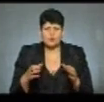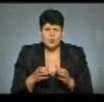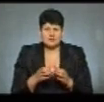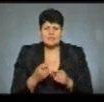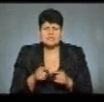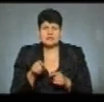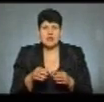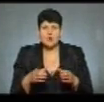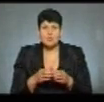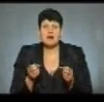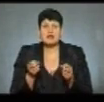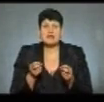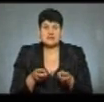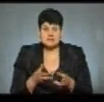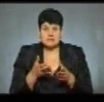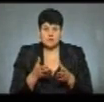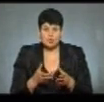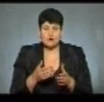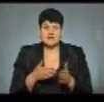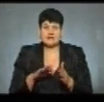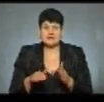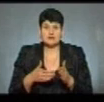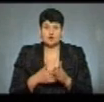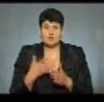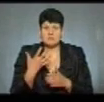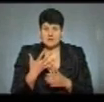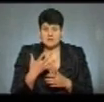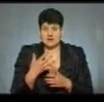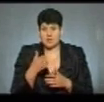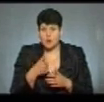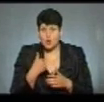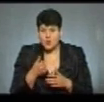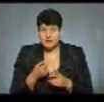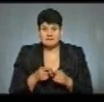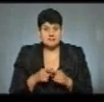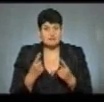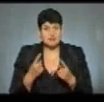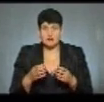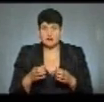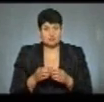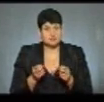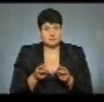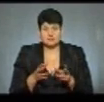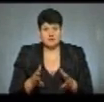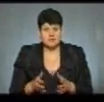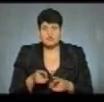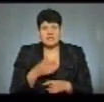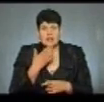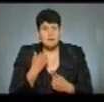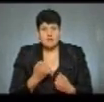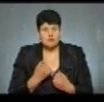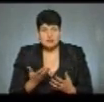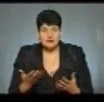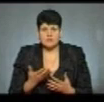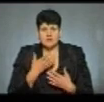це є та група ризику. А ми говоримо, що діти до 5 років – це є велика група ризику, тому що вони ще не мають того імунітету, не